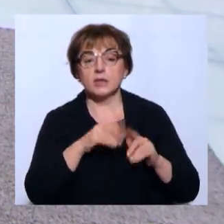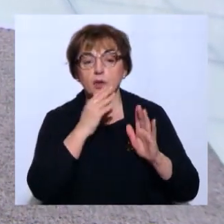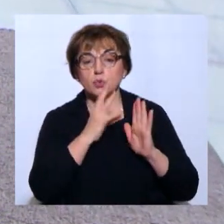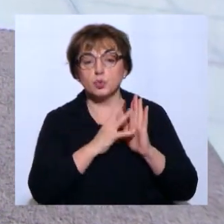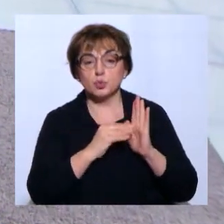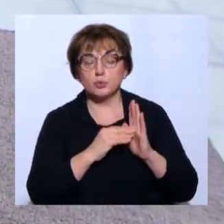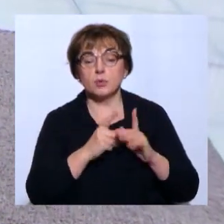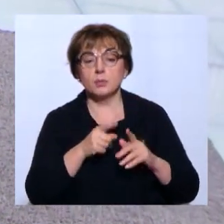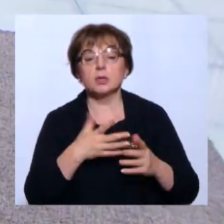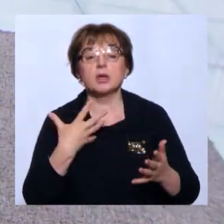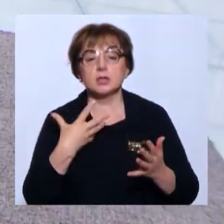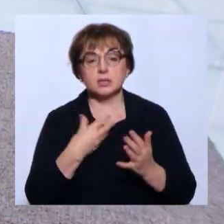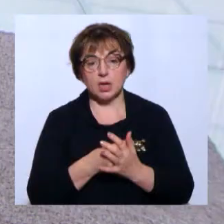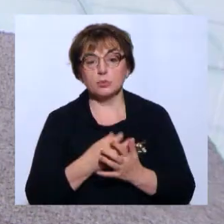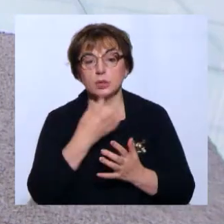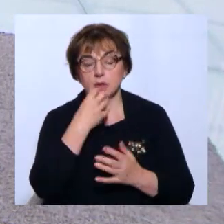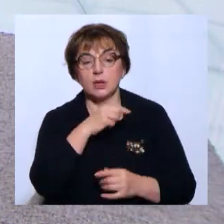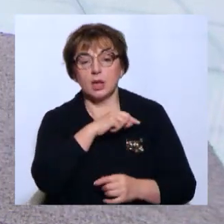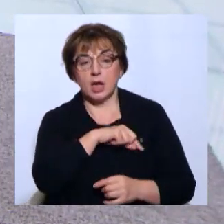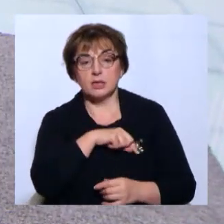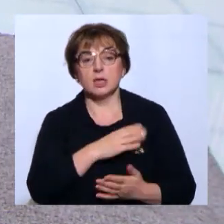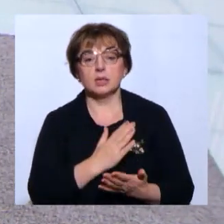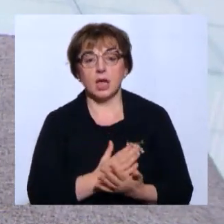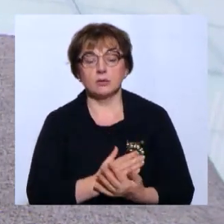სხეულის საკუთარი ტემპერატურით ხასიათდება.